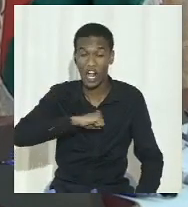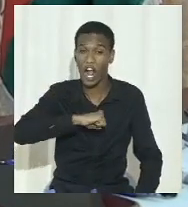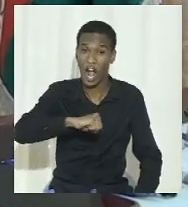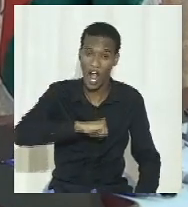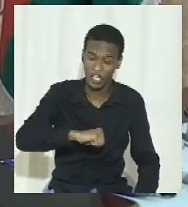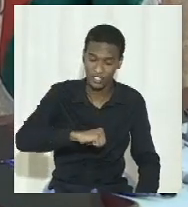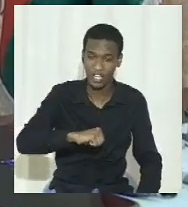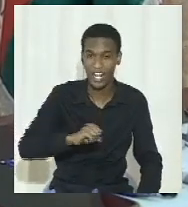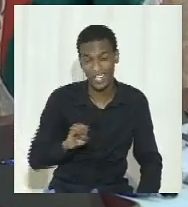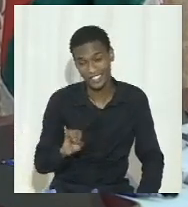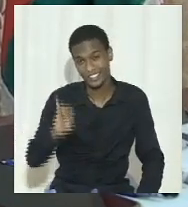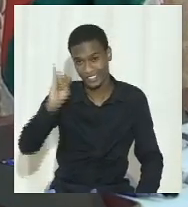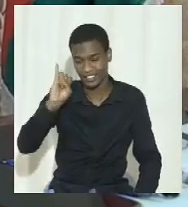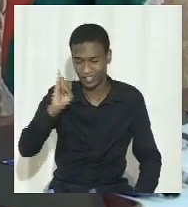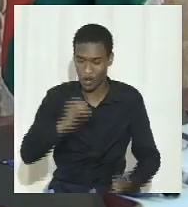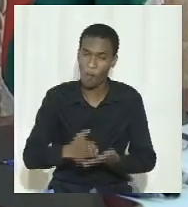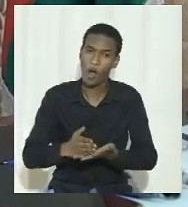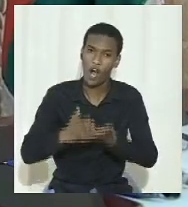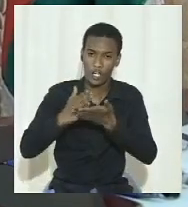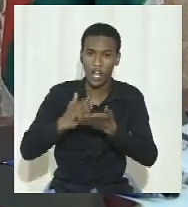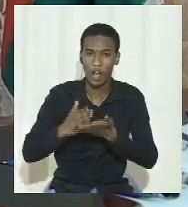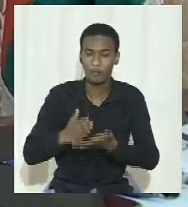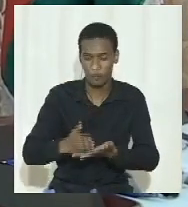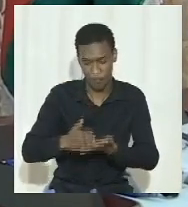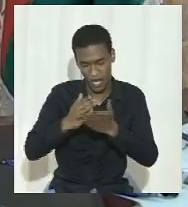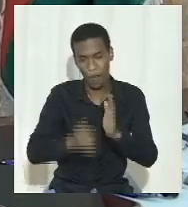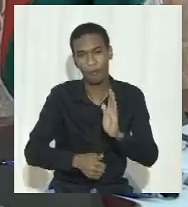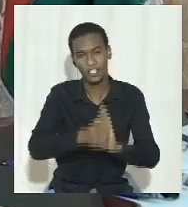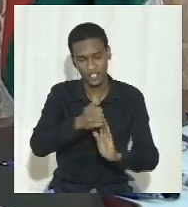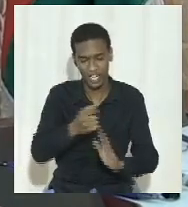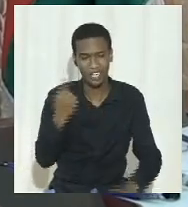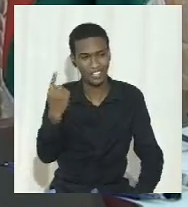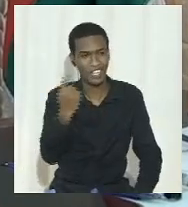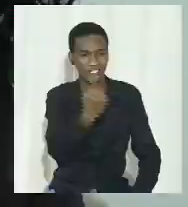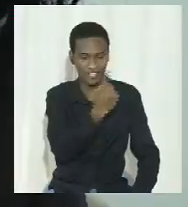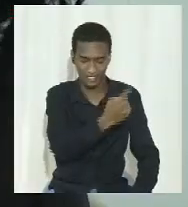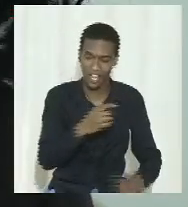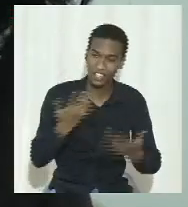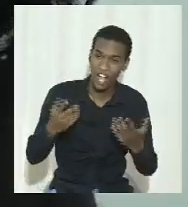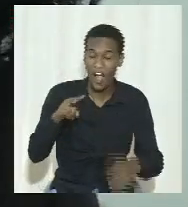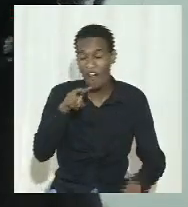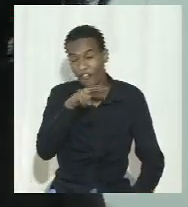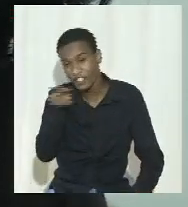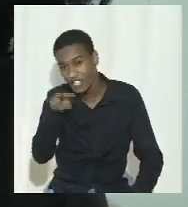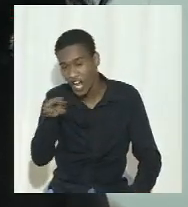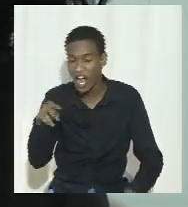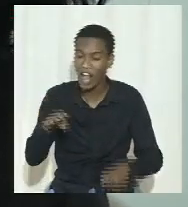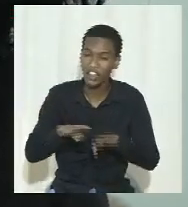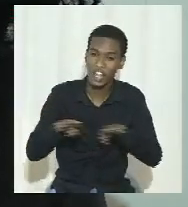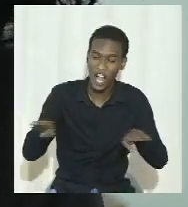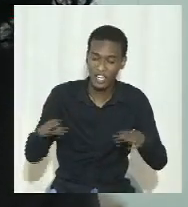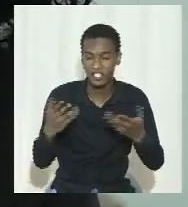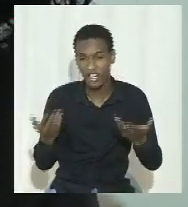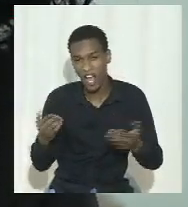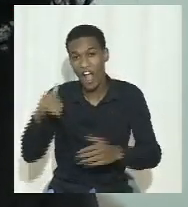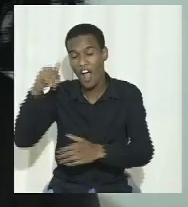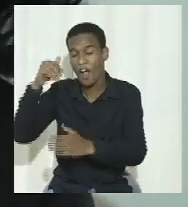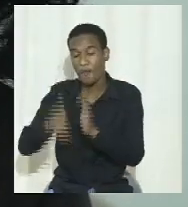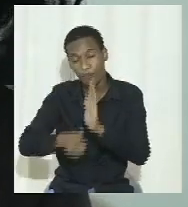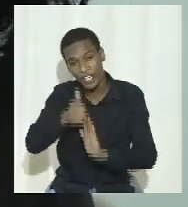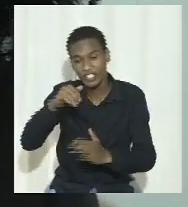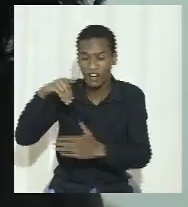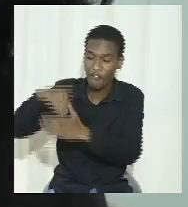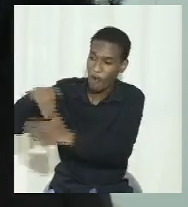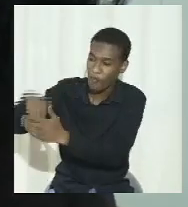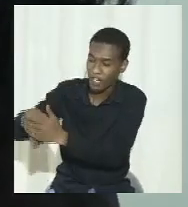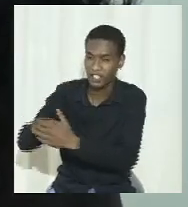indrindraindrindra manampy koa ireo ministera sasany toy ny ministera ny tourisme, ministera ny agriculture, fa tena